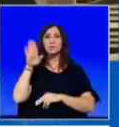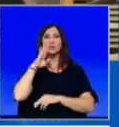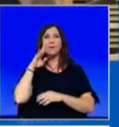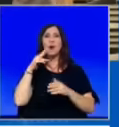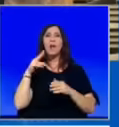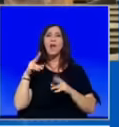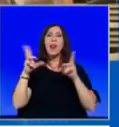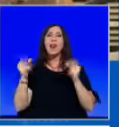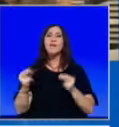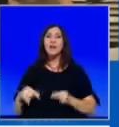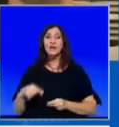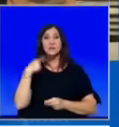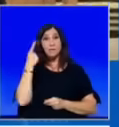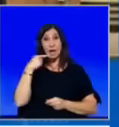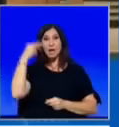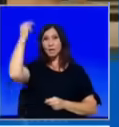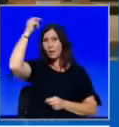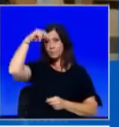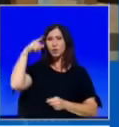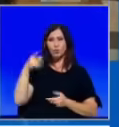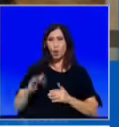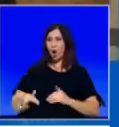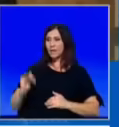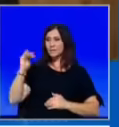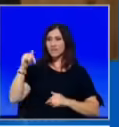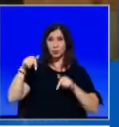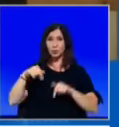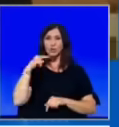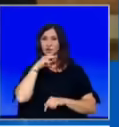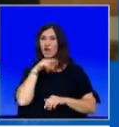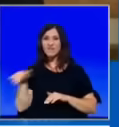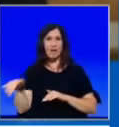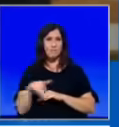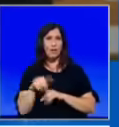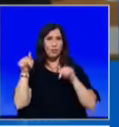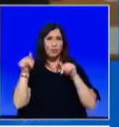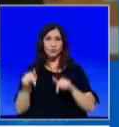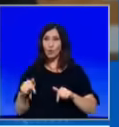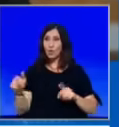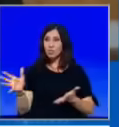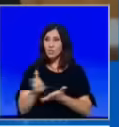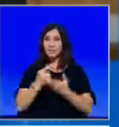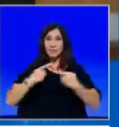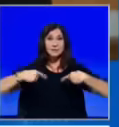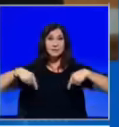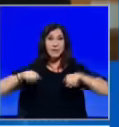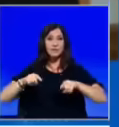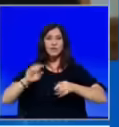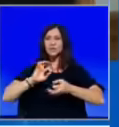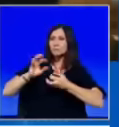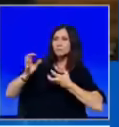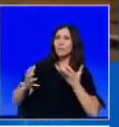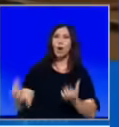е ливанец, но майка му е българка и той е израснал тук в Червен бряг. Тук открива залата и се запалва